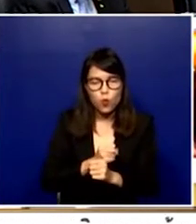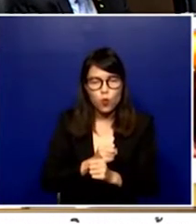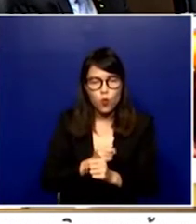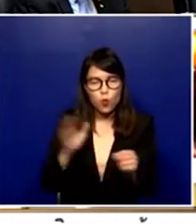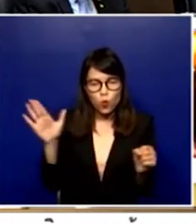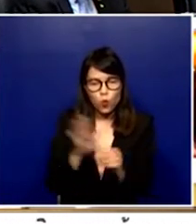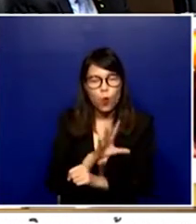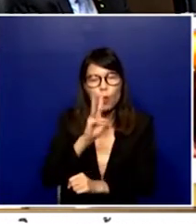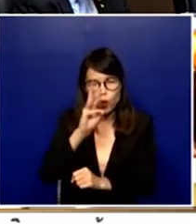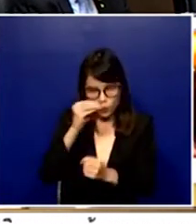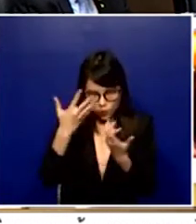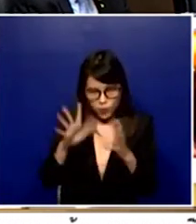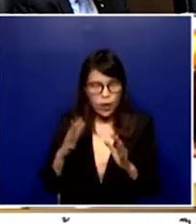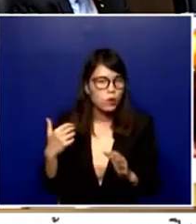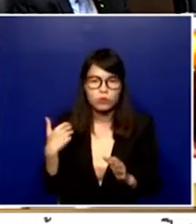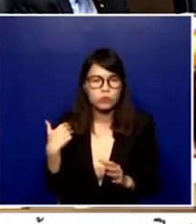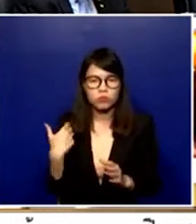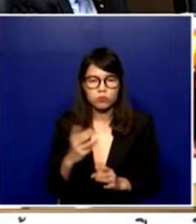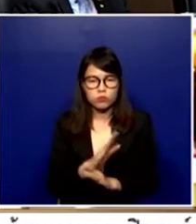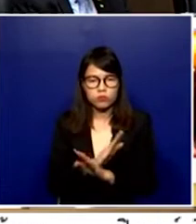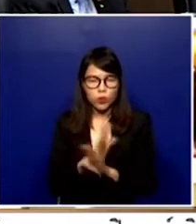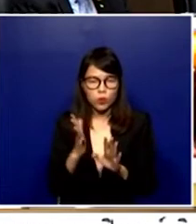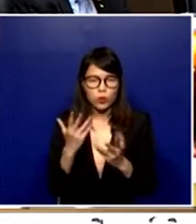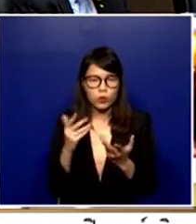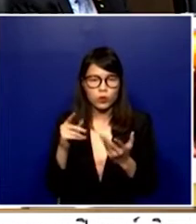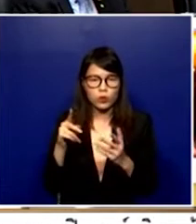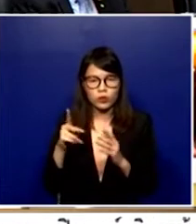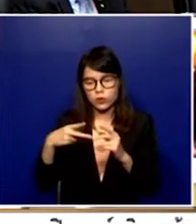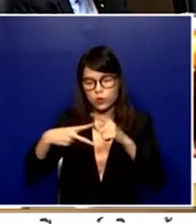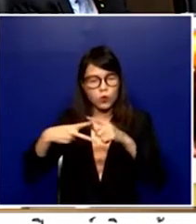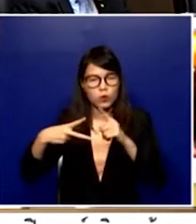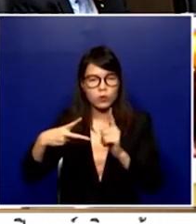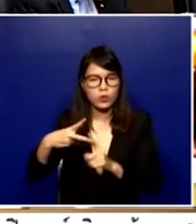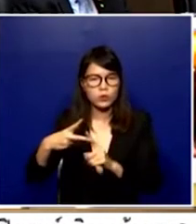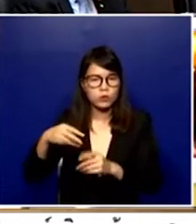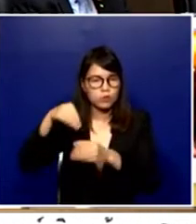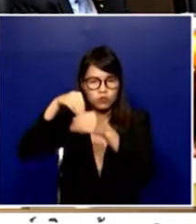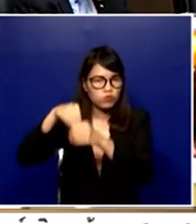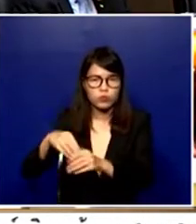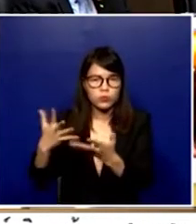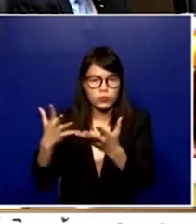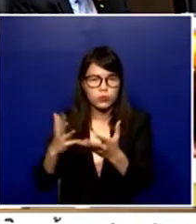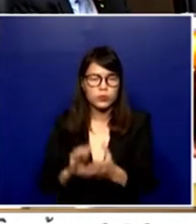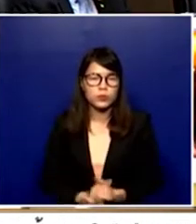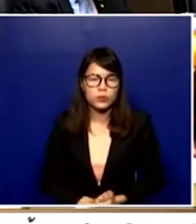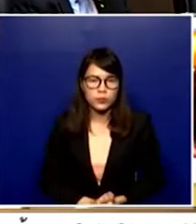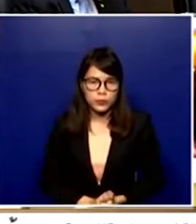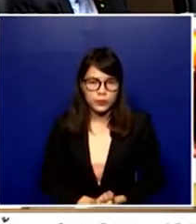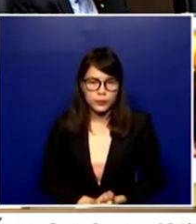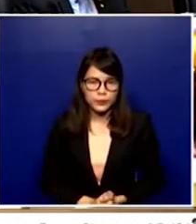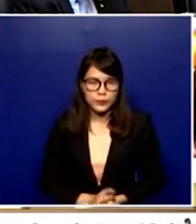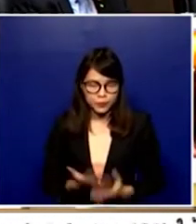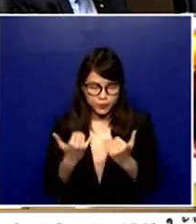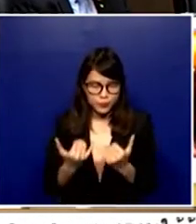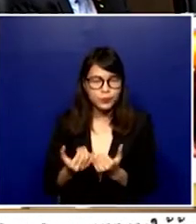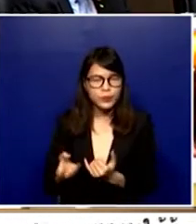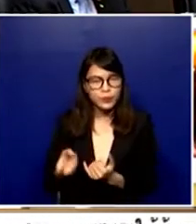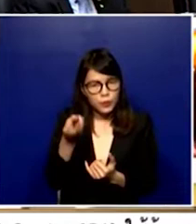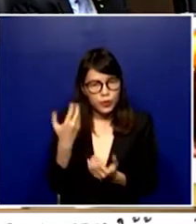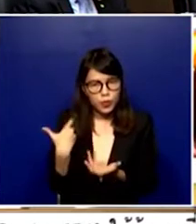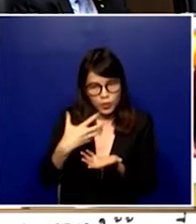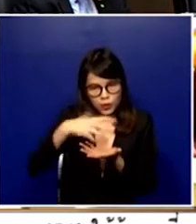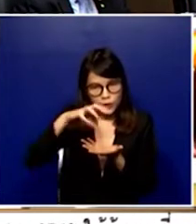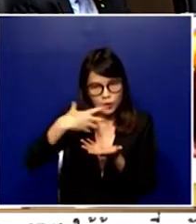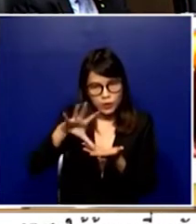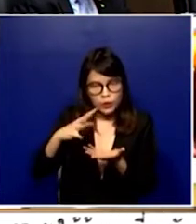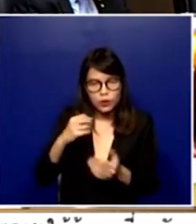ไม่อยู่ในข้อยกเว้นค่ะท่ประทานเพื่คามเข้ใจอีนหนที่ฉันจะขอเลาใหฟังว่าตั้แต่ท่านเก